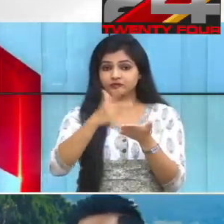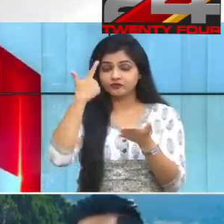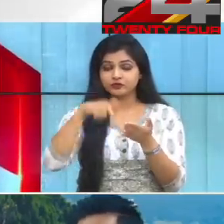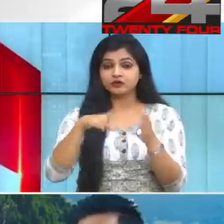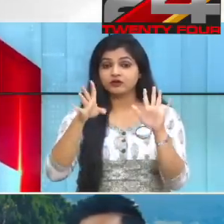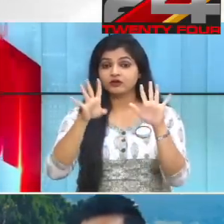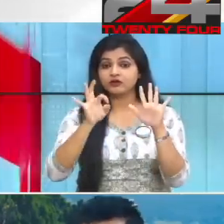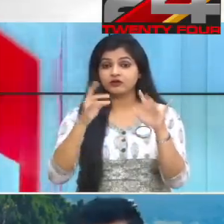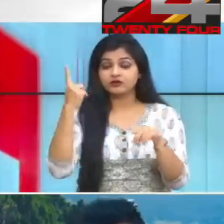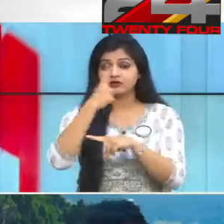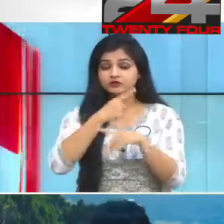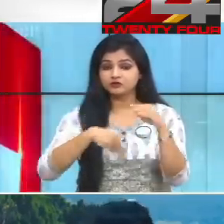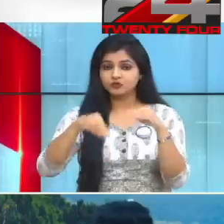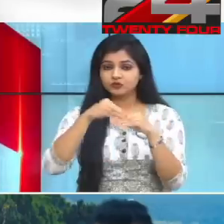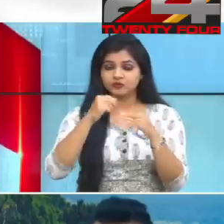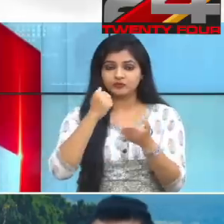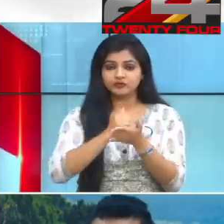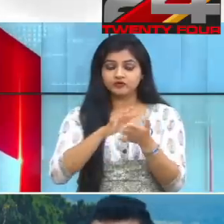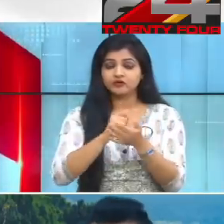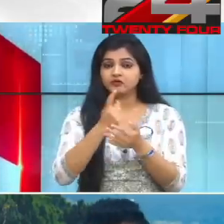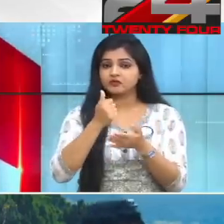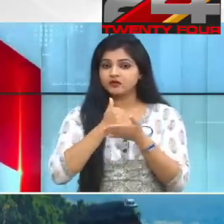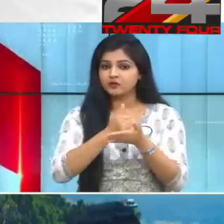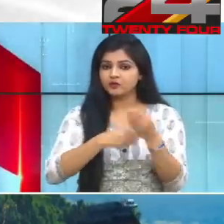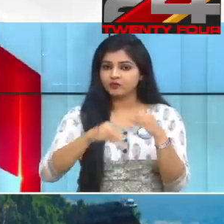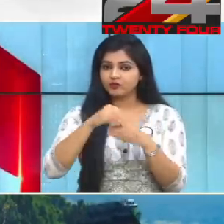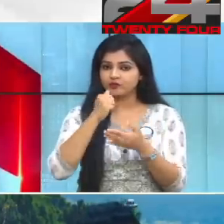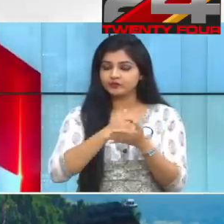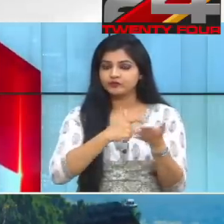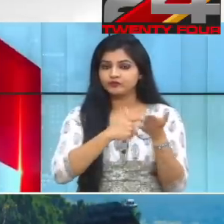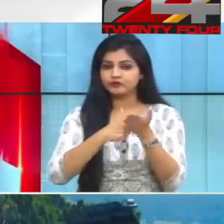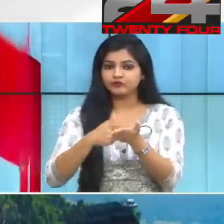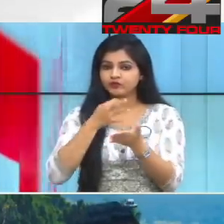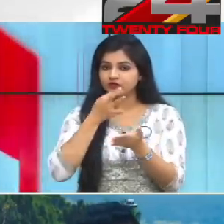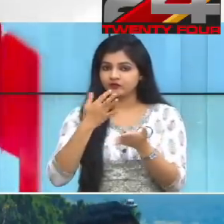90 ദിവസമെങ്കിലും വേണം. അതിനും പ്രത്യേക സഹായം ആവശ്യപ്പെട്ടിട്ടുണ്ട്.